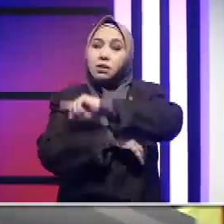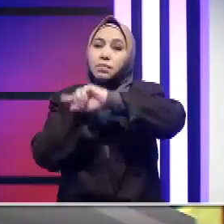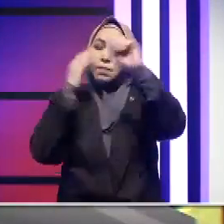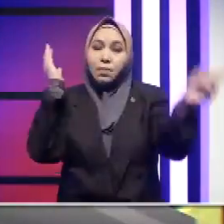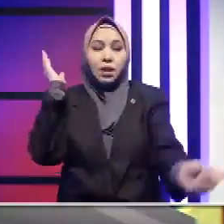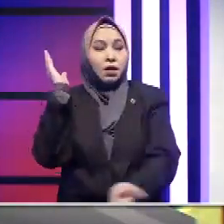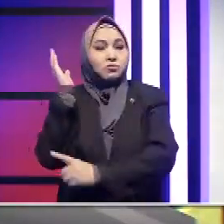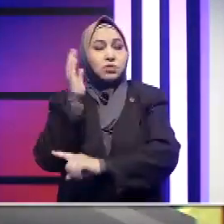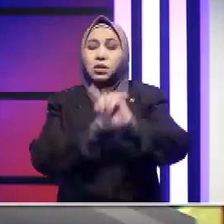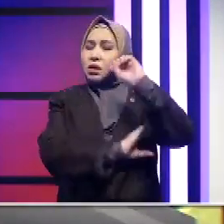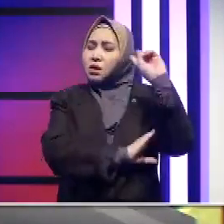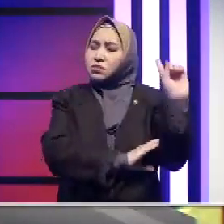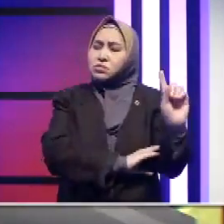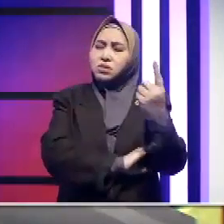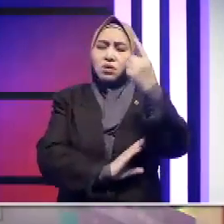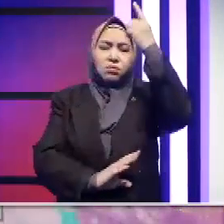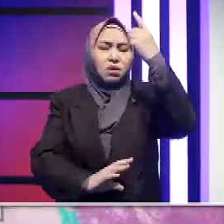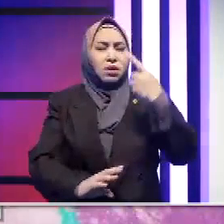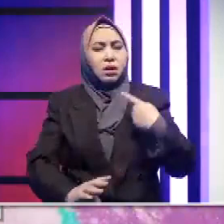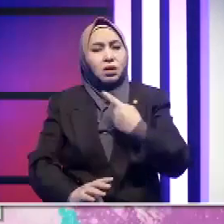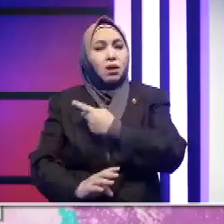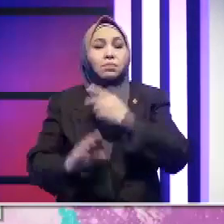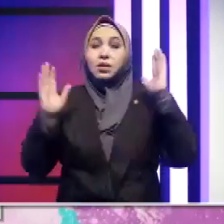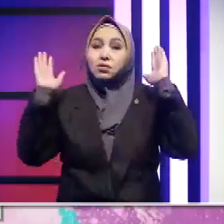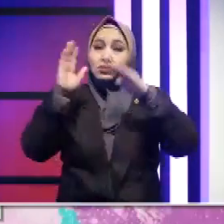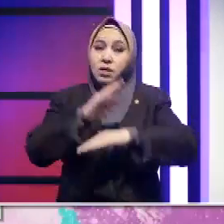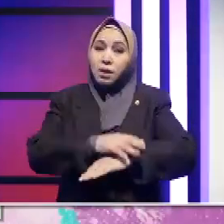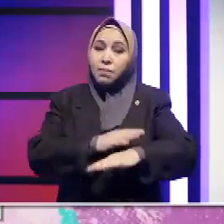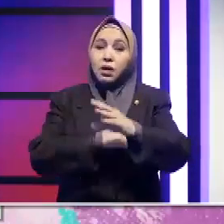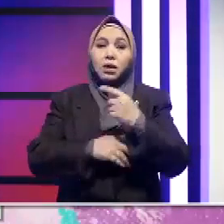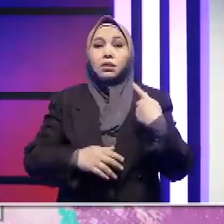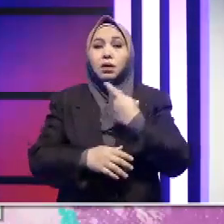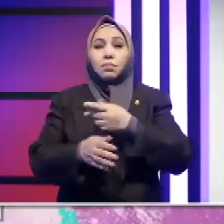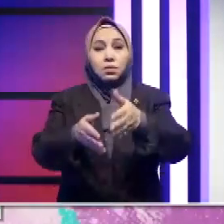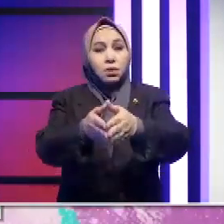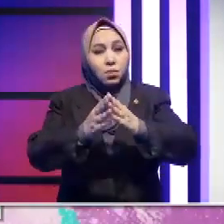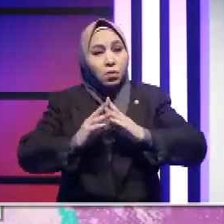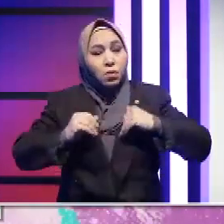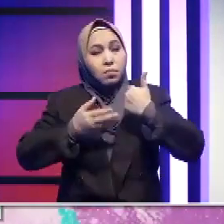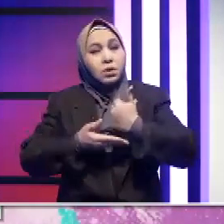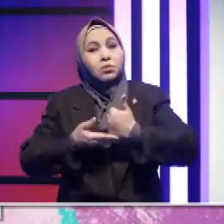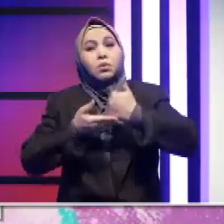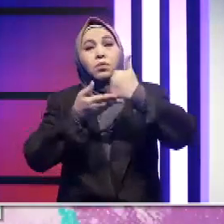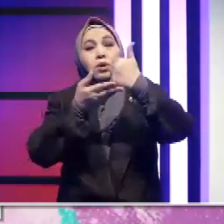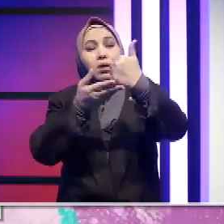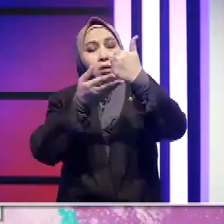iyyaka na'budu wa iyyaka nasta'in ihdinas